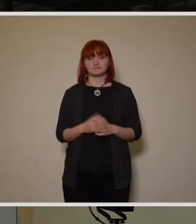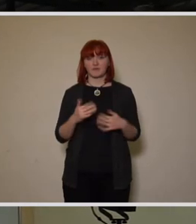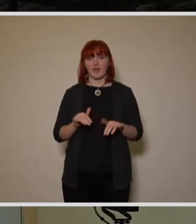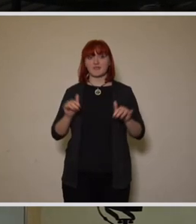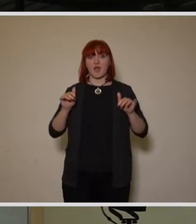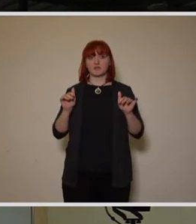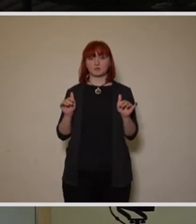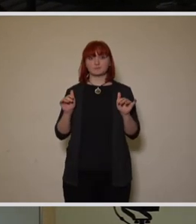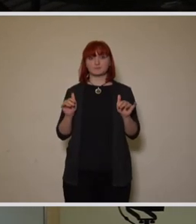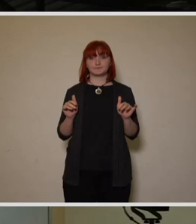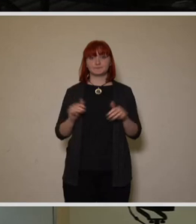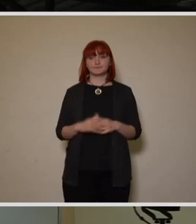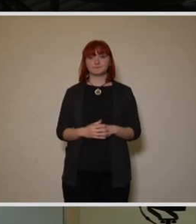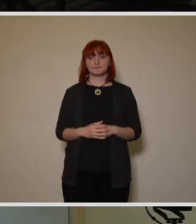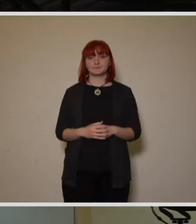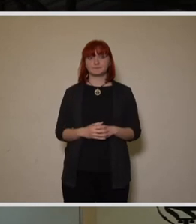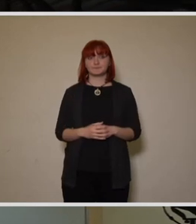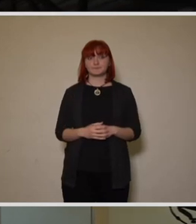Enthaltung?